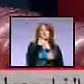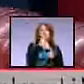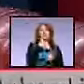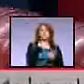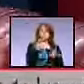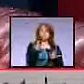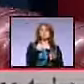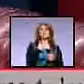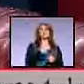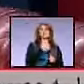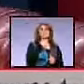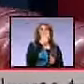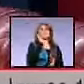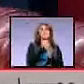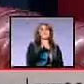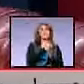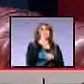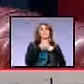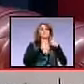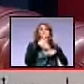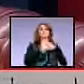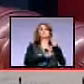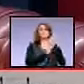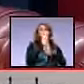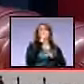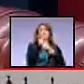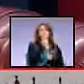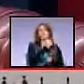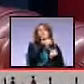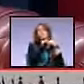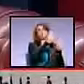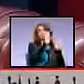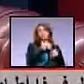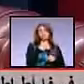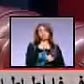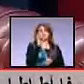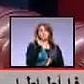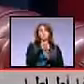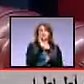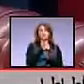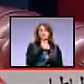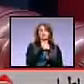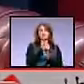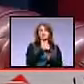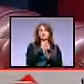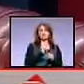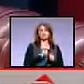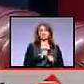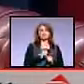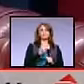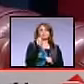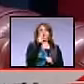يعني, بس مخرج وبيستشف ان يعني بذره يطلع منها ممثل في المستقبل. فقال